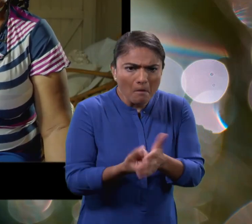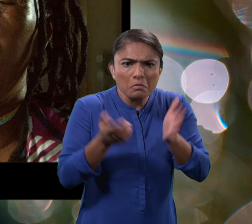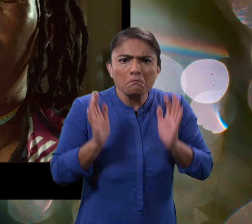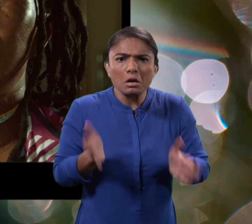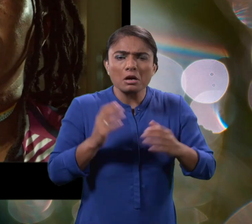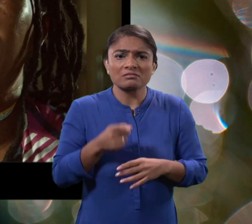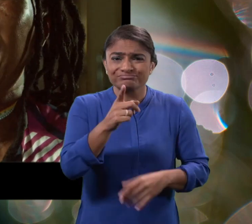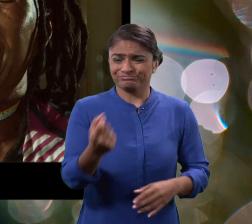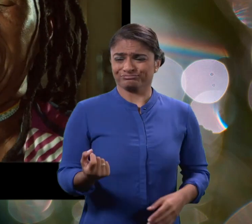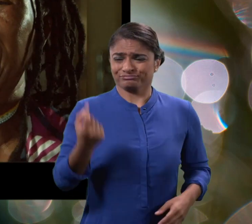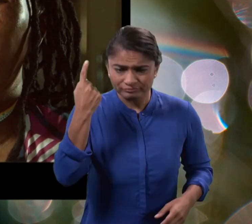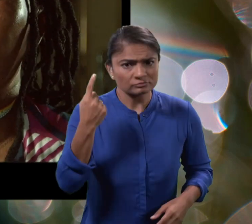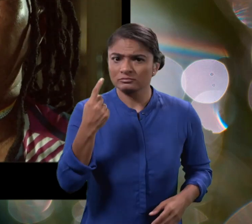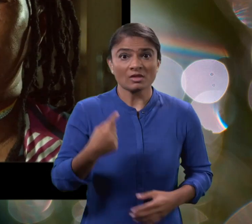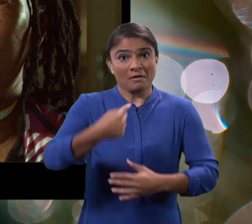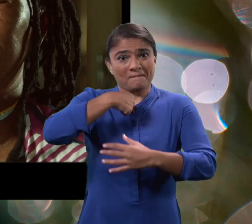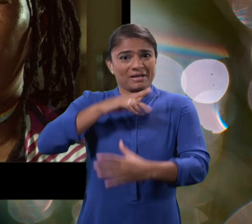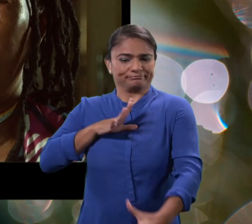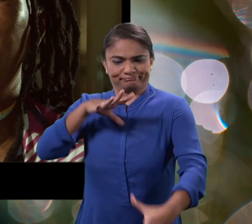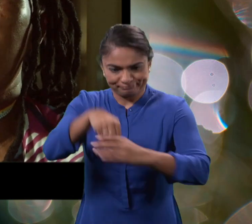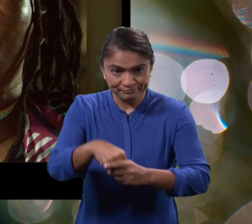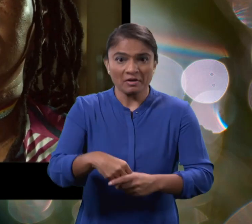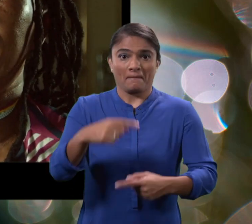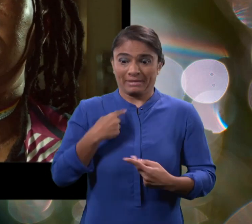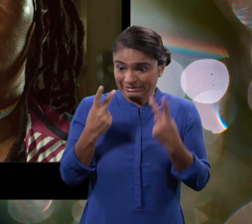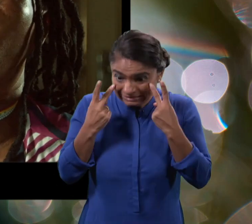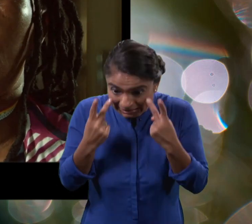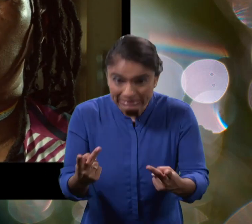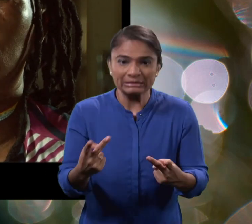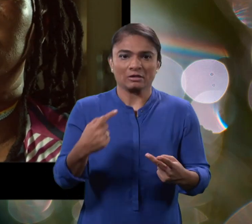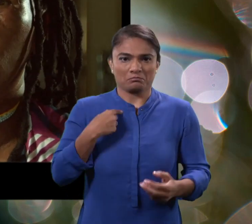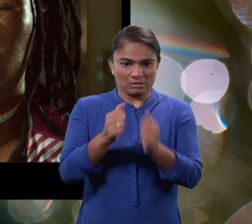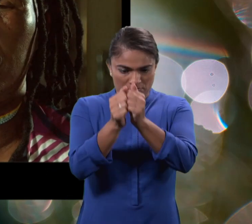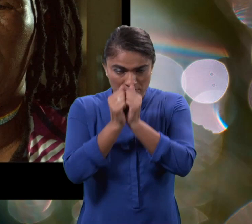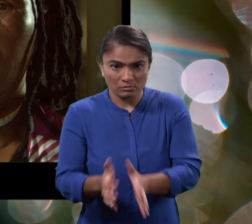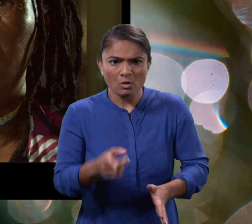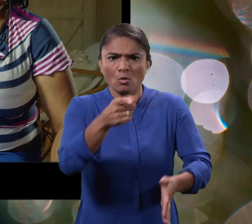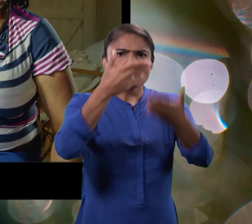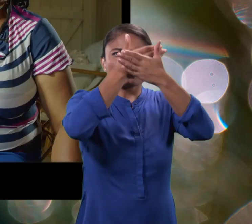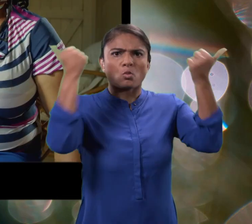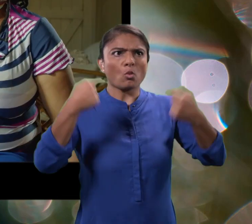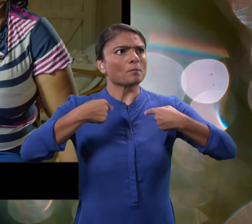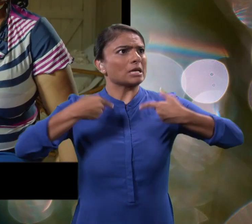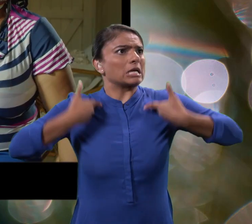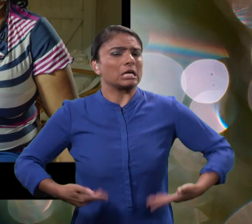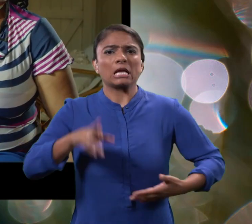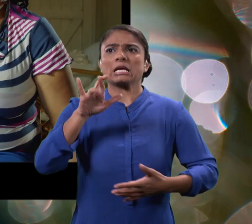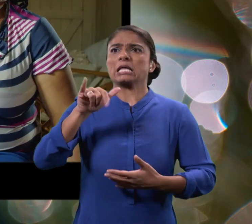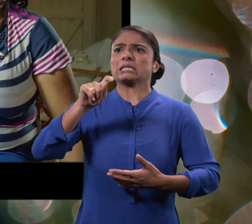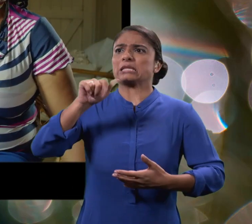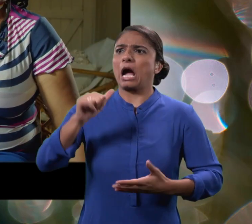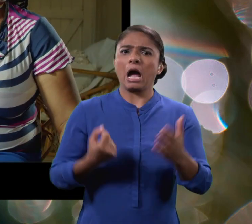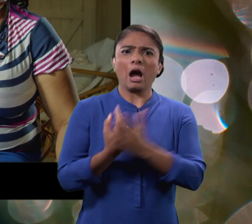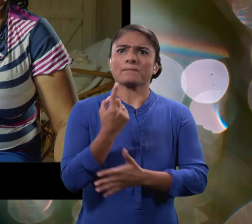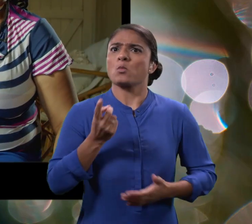isenzeka, abayiboni kakuhle aba bantu le nto. Bayayibona nje ndikhona kuyo, kodwa bona abaqondi kakuhle uba inoba